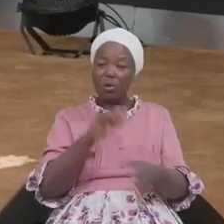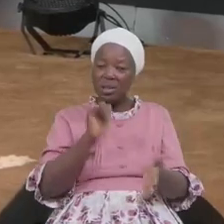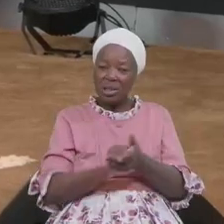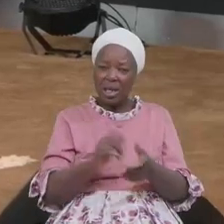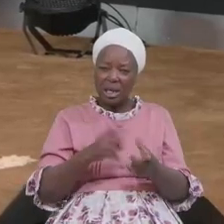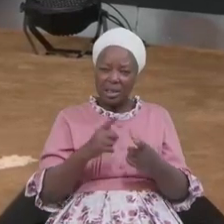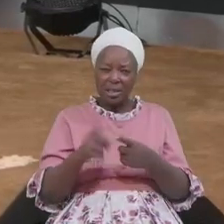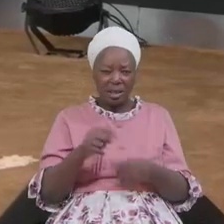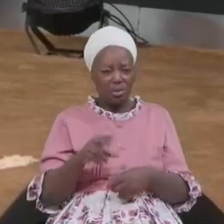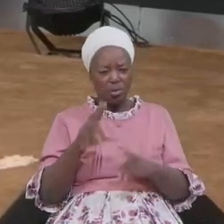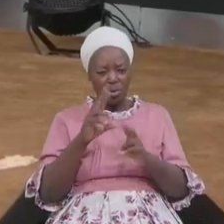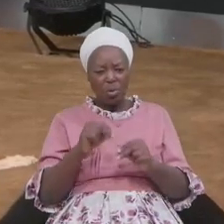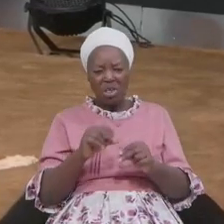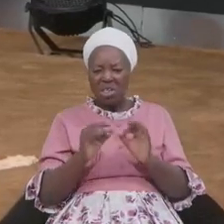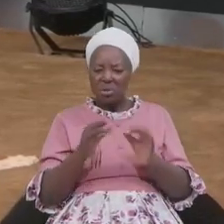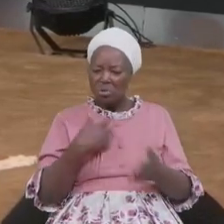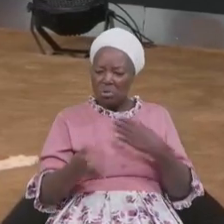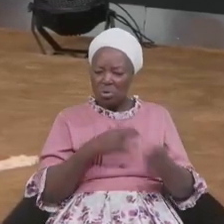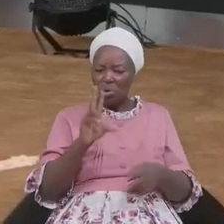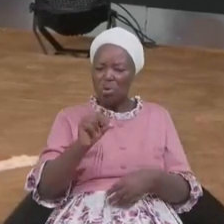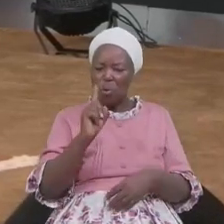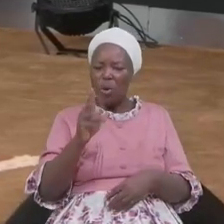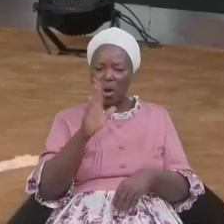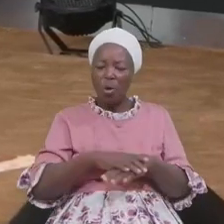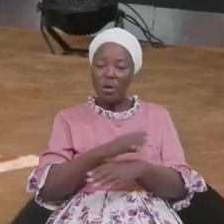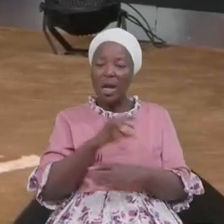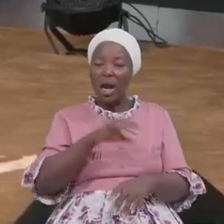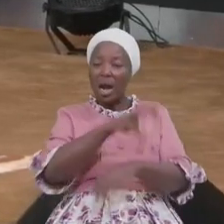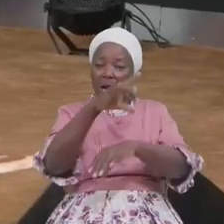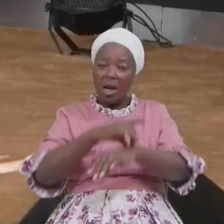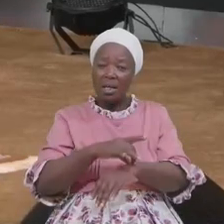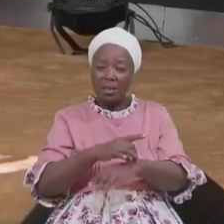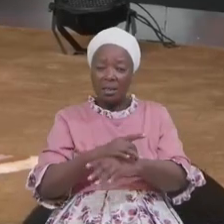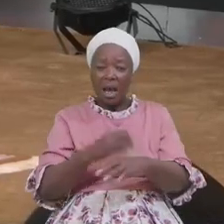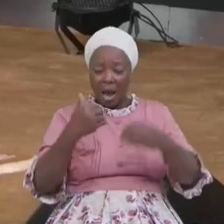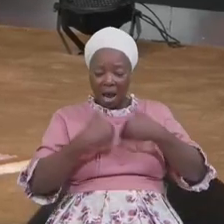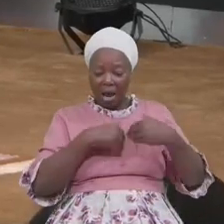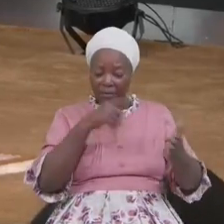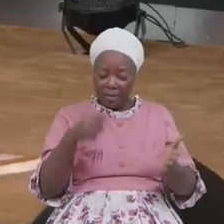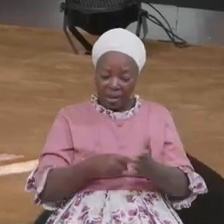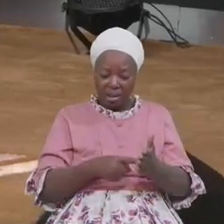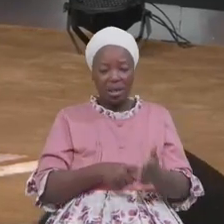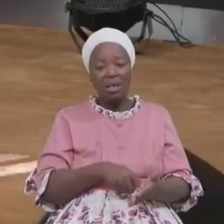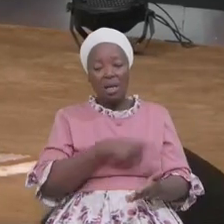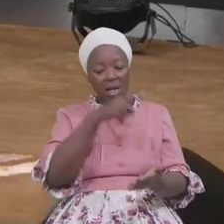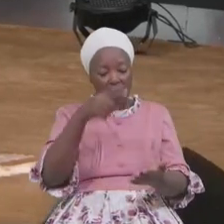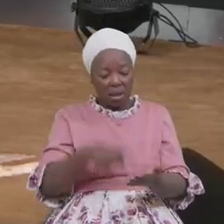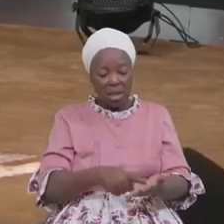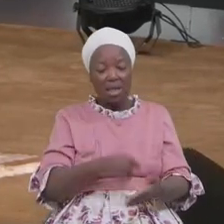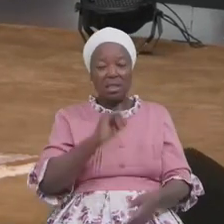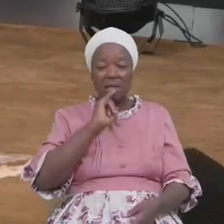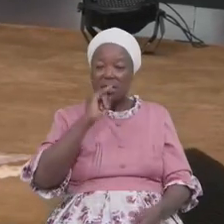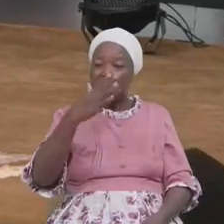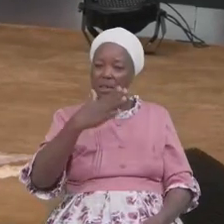si personne sur terre ne réclame ceci, ceci est à moi. Ta vie